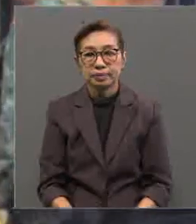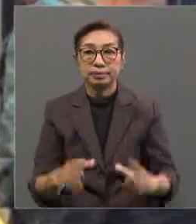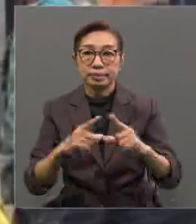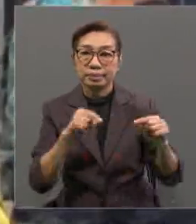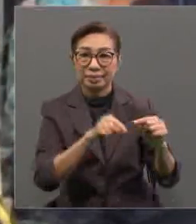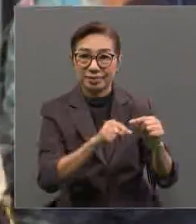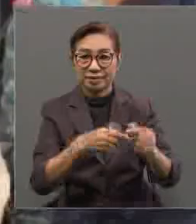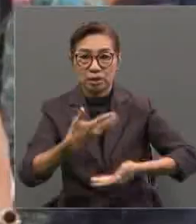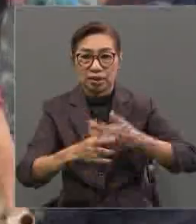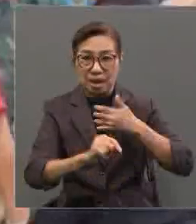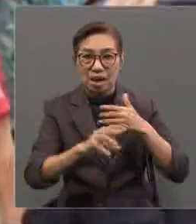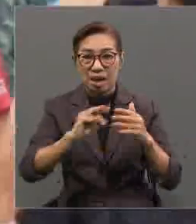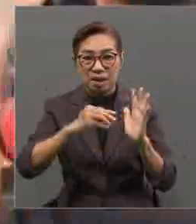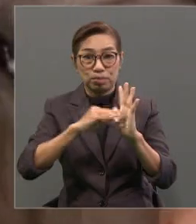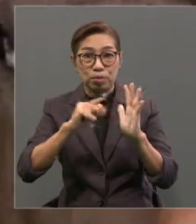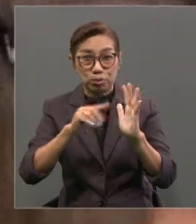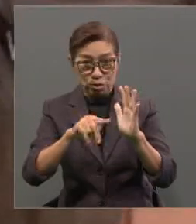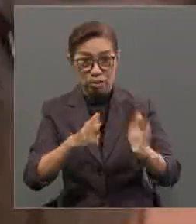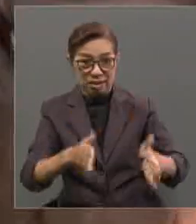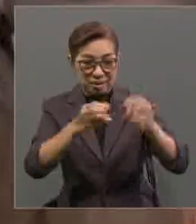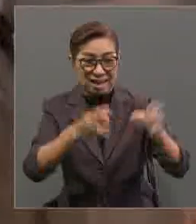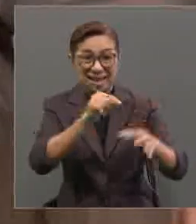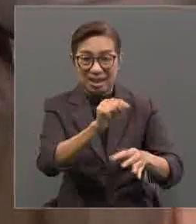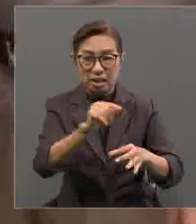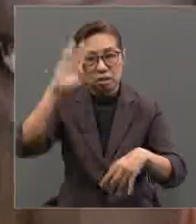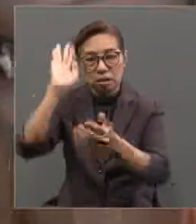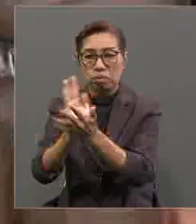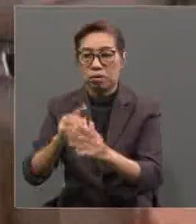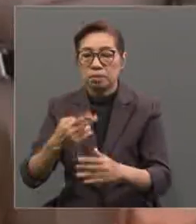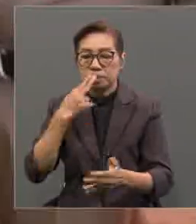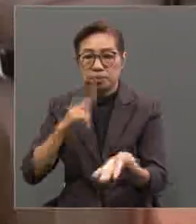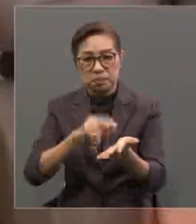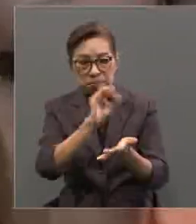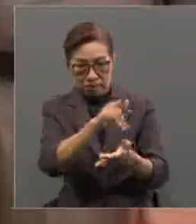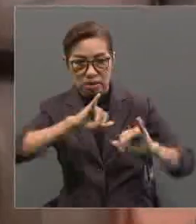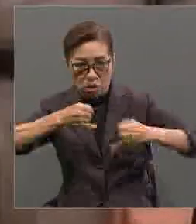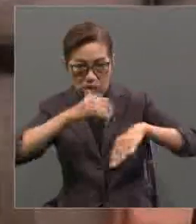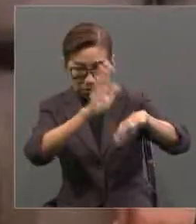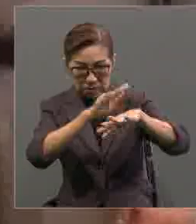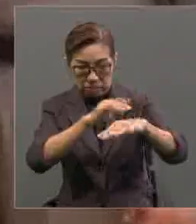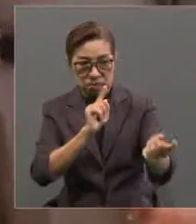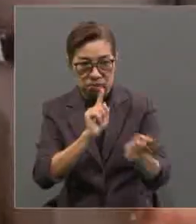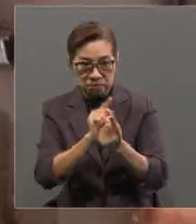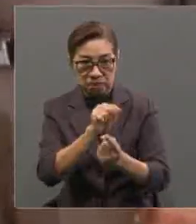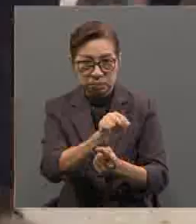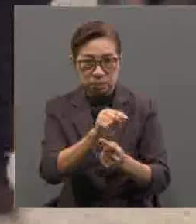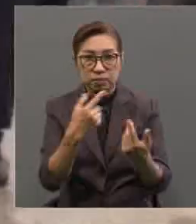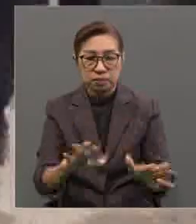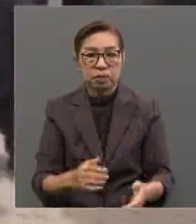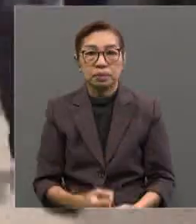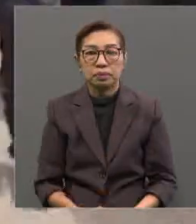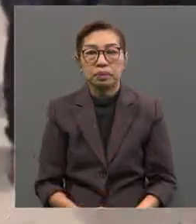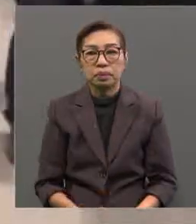นะคะณขณะนี้ฝ่ายความมั่นคงทางเจ้าหน้าที่ตำรวจเนี่ยนะคะก็ได้มีการออกหมายเรียกเจ้าของโกดังที่ตลาดมูโนะที่เกิดเหตุระเบิดแล้วนะคะ